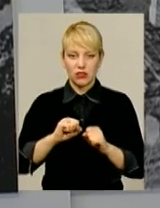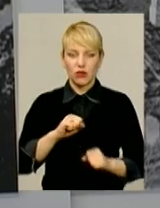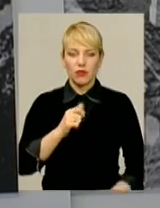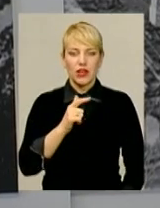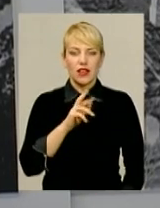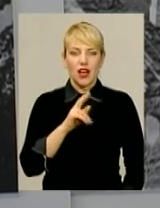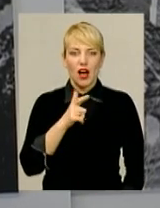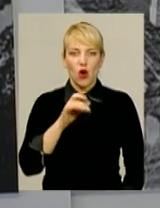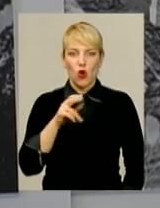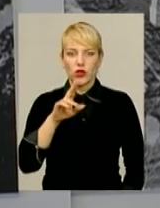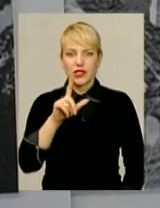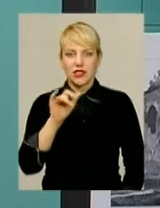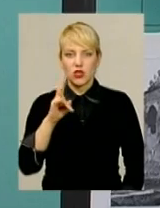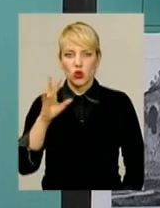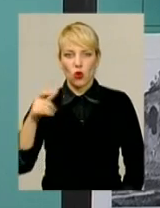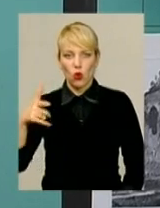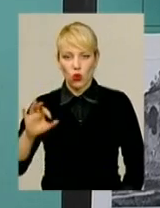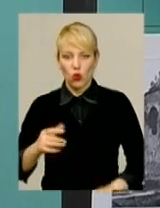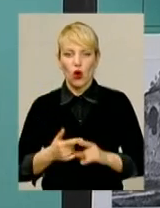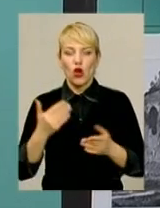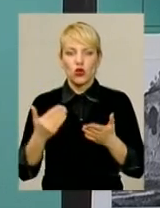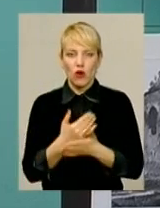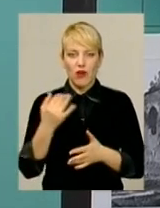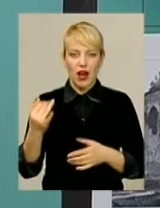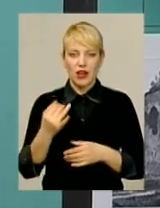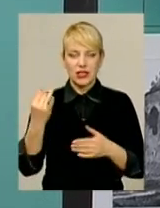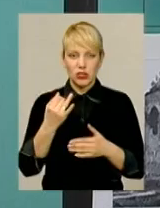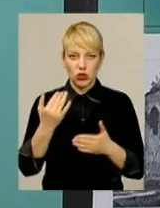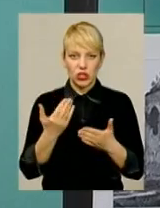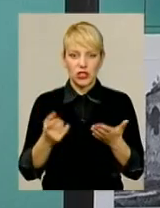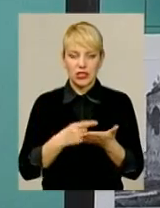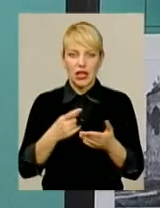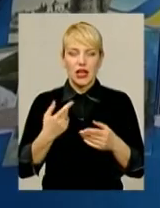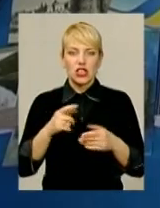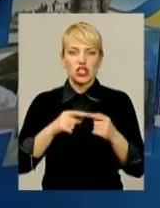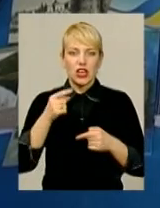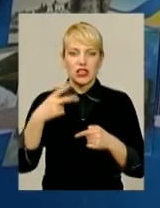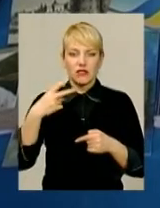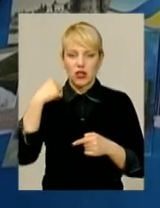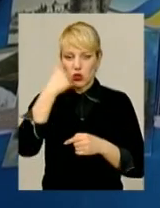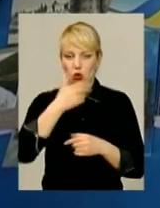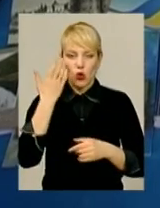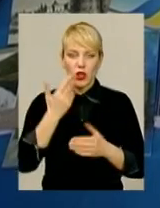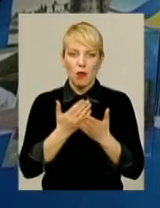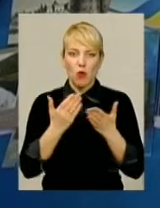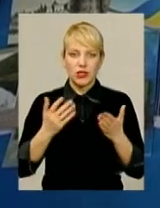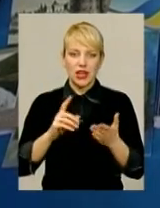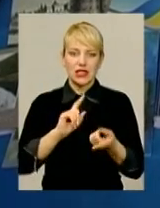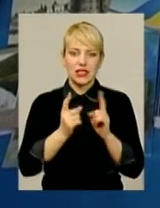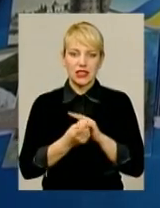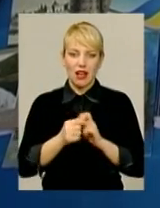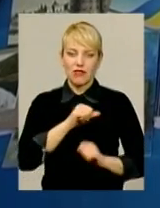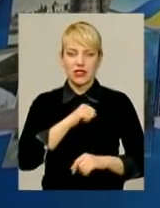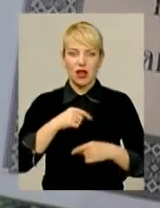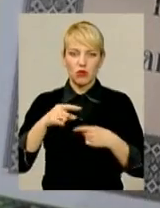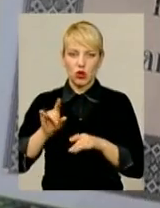Михайла Єгодзінського. Нова і важлива сторінка історії закладу почалася через 20 років, коли музей нарешті став самостійним, розповідає